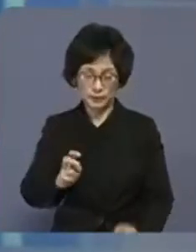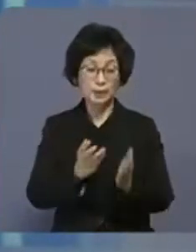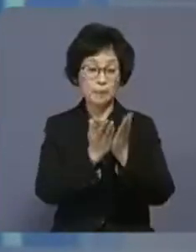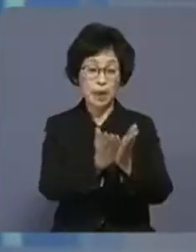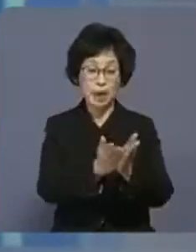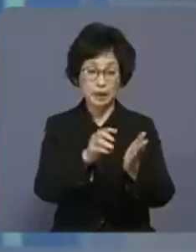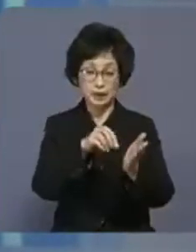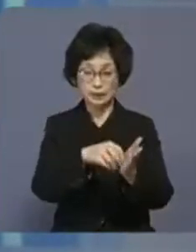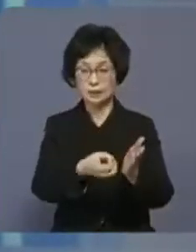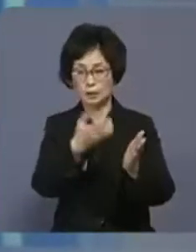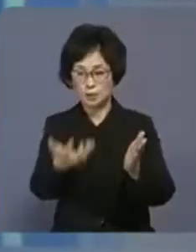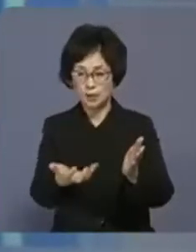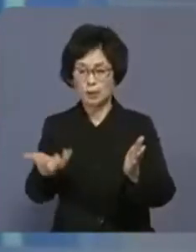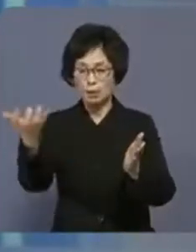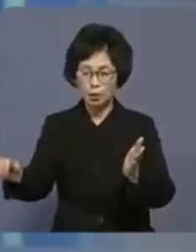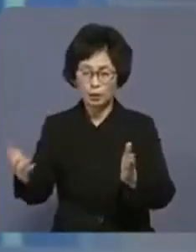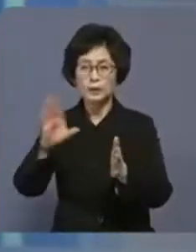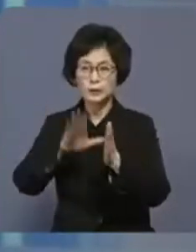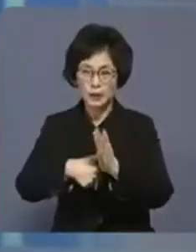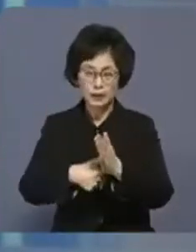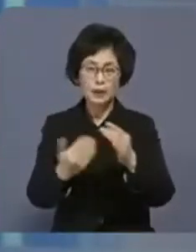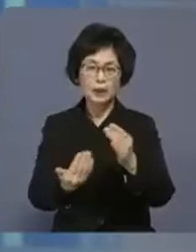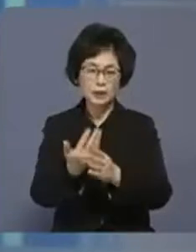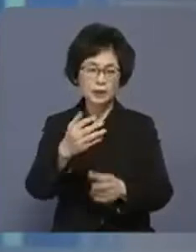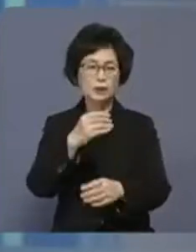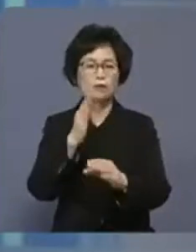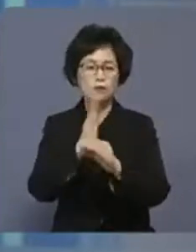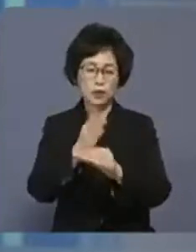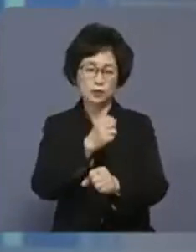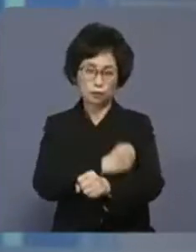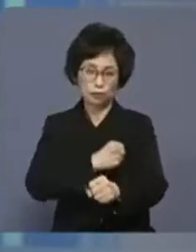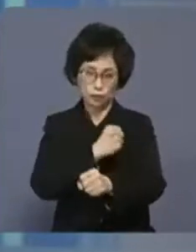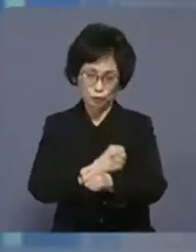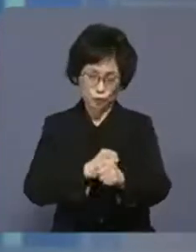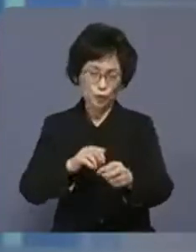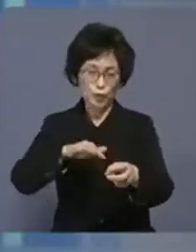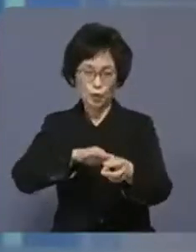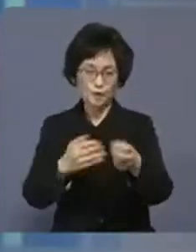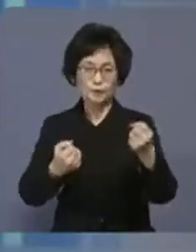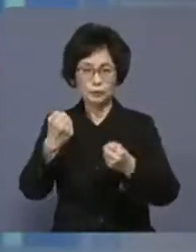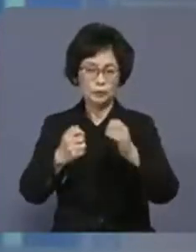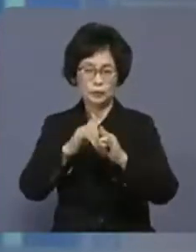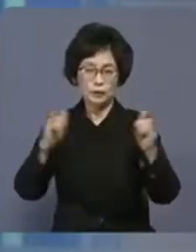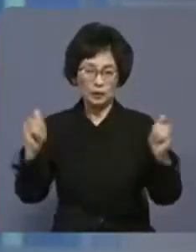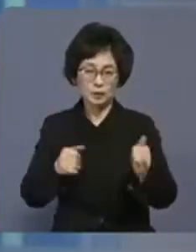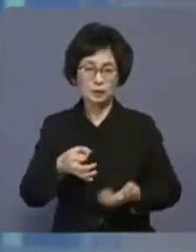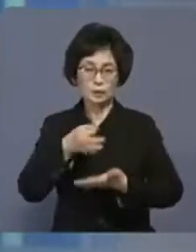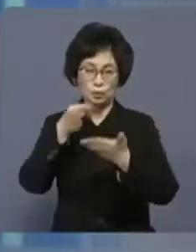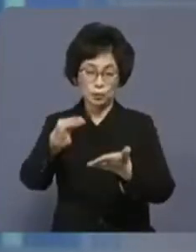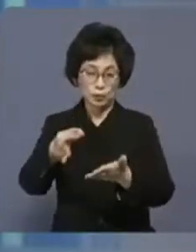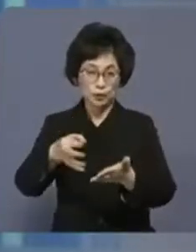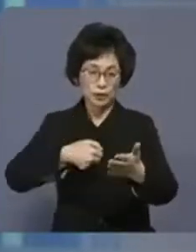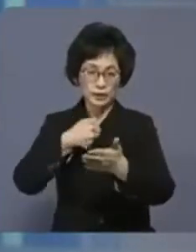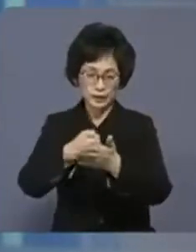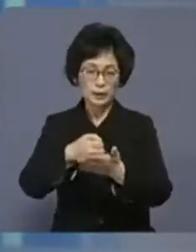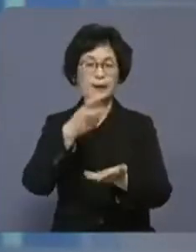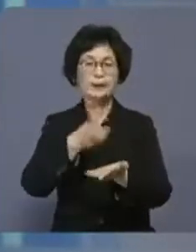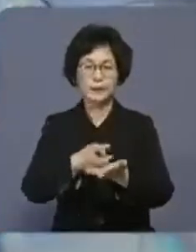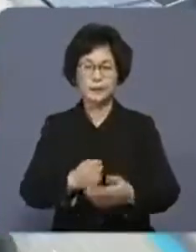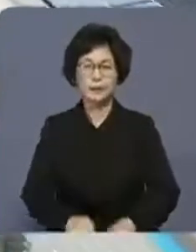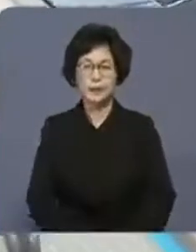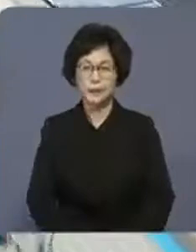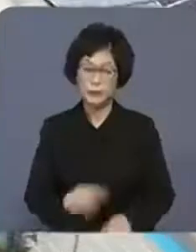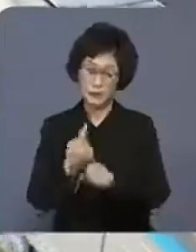물을 다시 차이 실어 나르는 과정에서 발생하는 중간 수수료와 화물 노동자들을 들에게 지급되는 온 힘을 결정하는 제도입니다